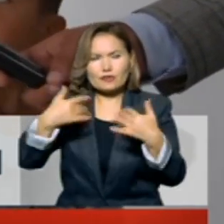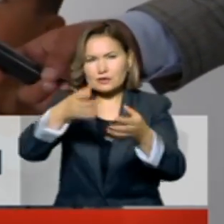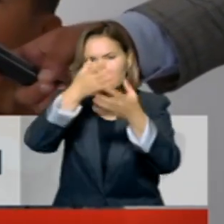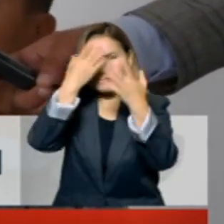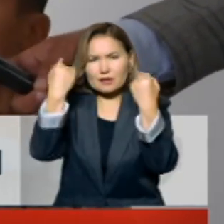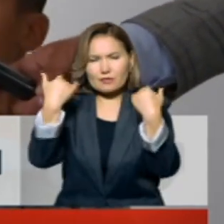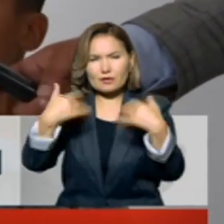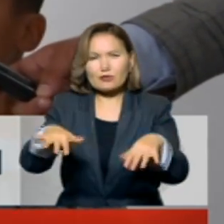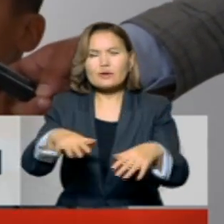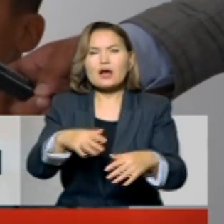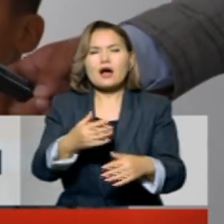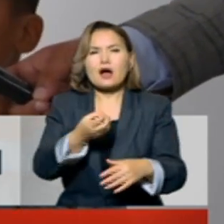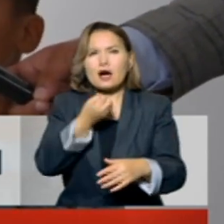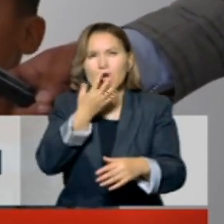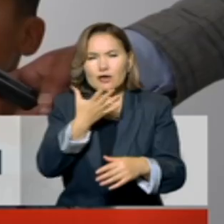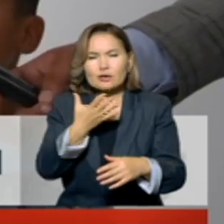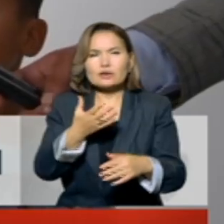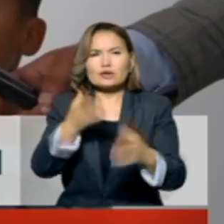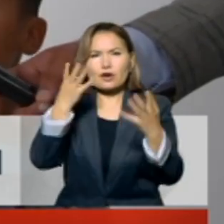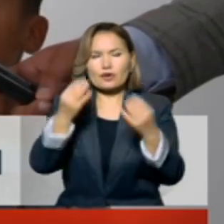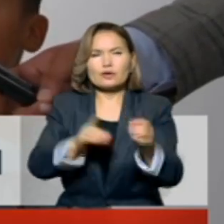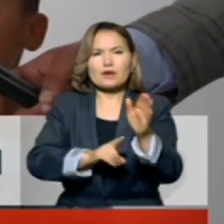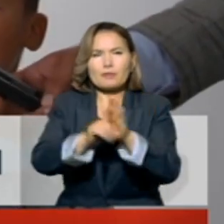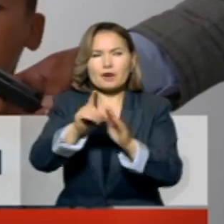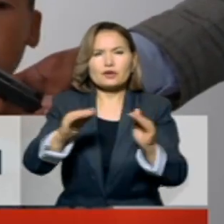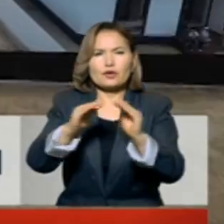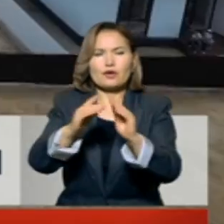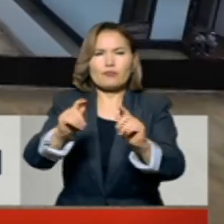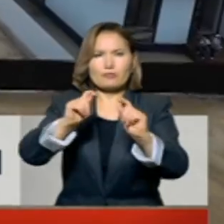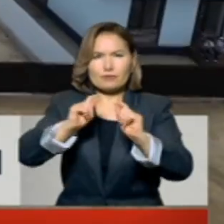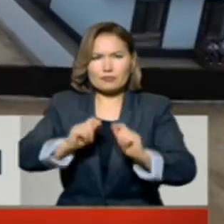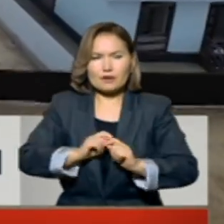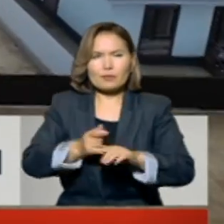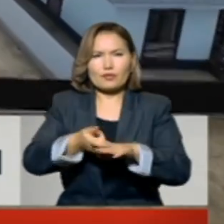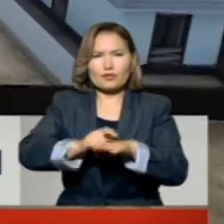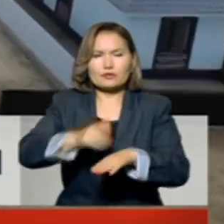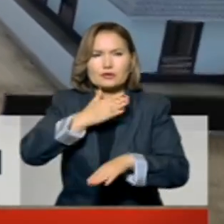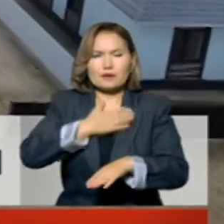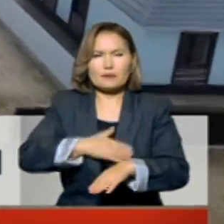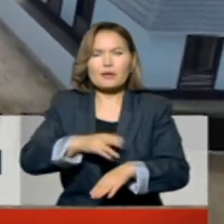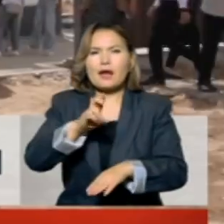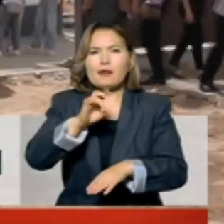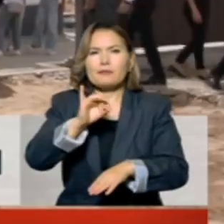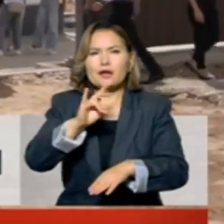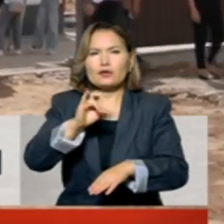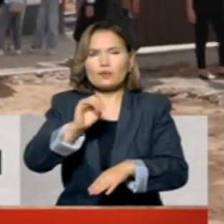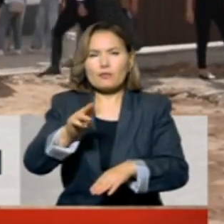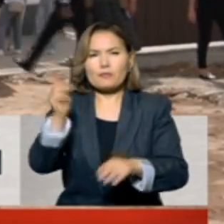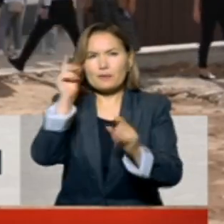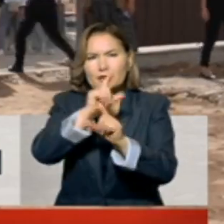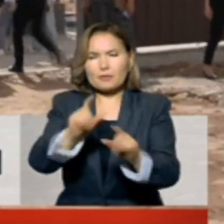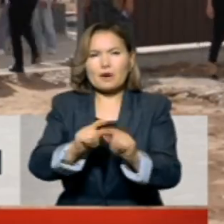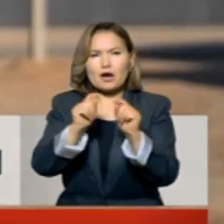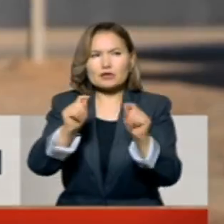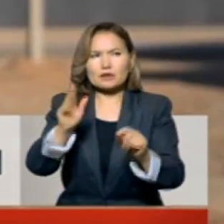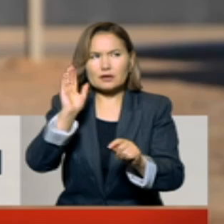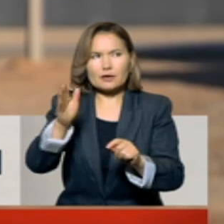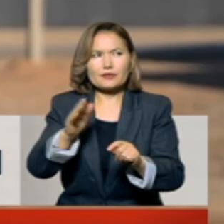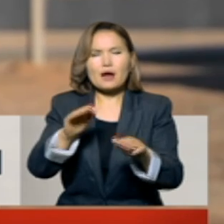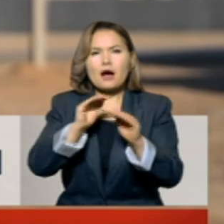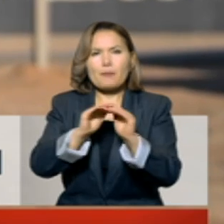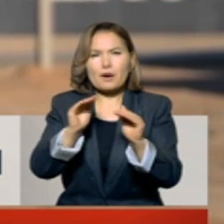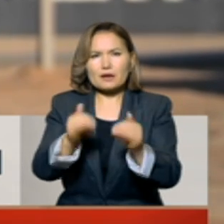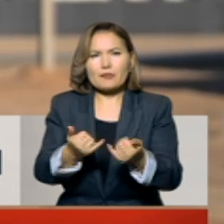күткен арманымыз орындалып, міне баспаналы болайын деп жатырмыз. Бұл жерге бинон мектебі де салынғалы отыр. Және де